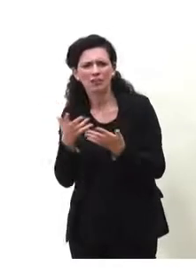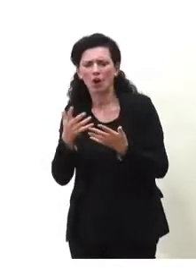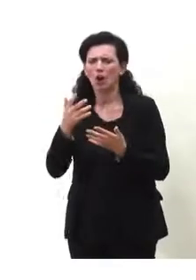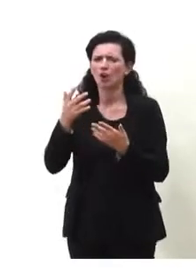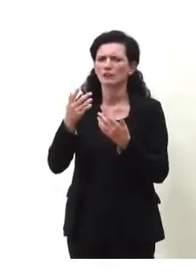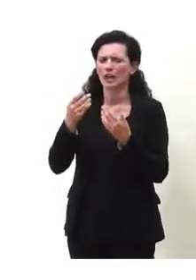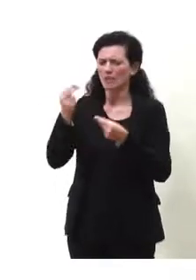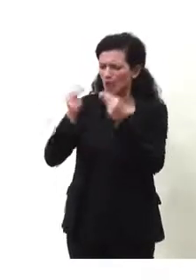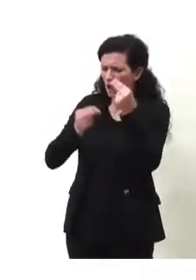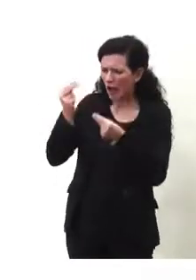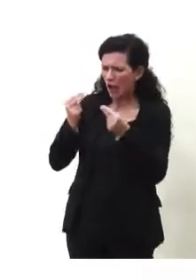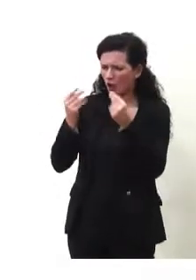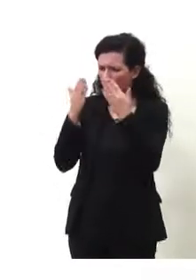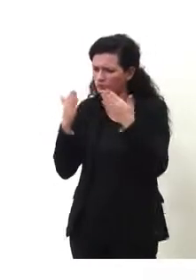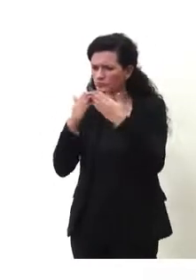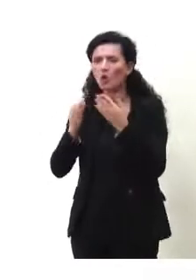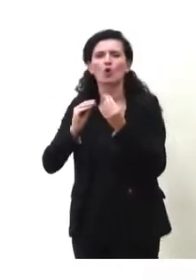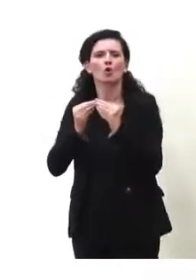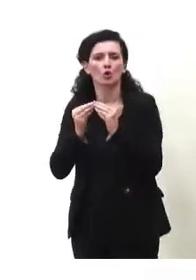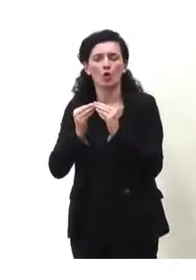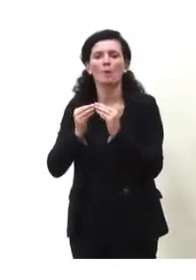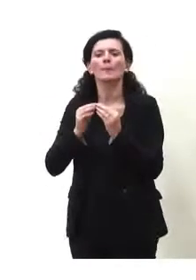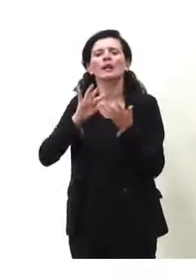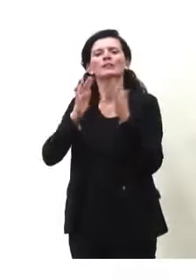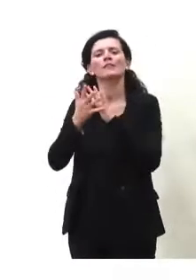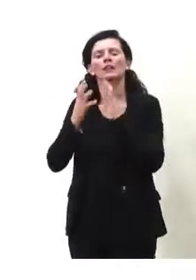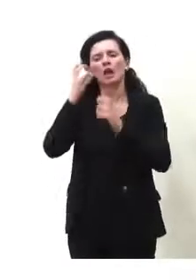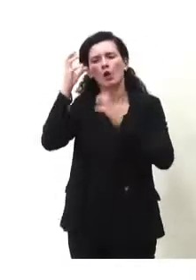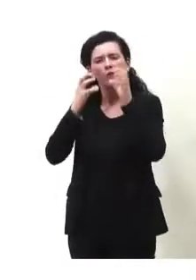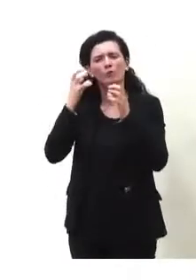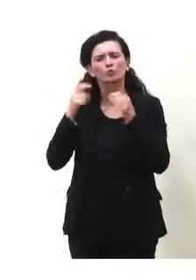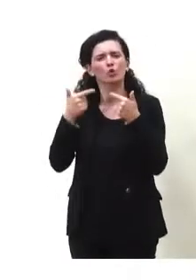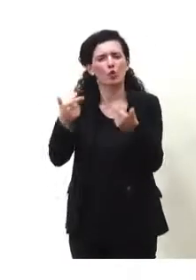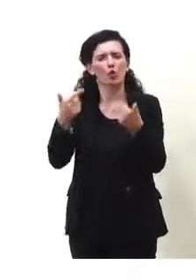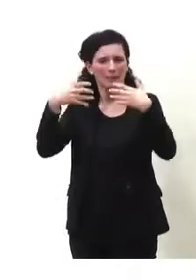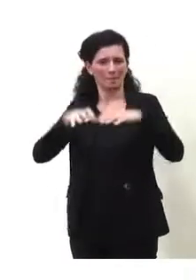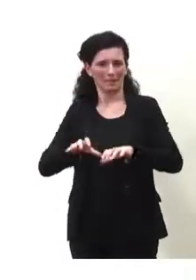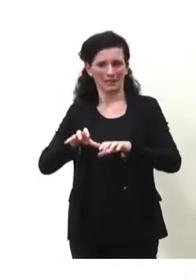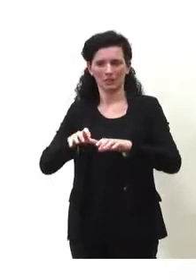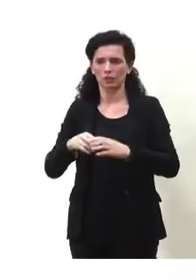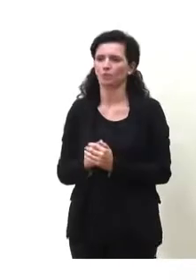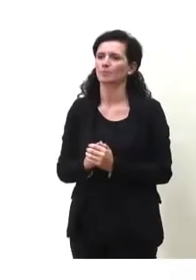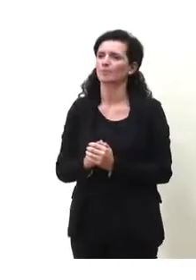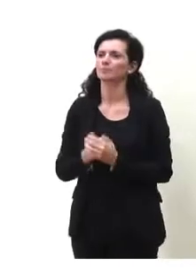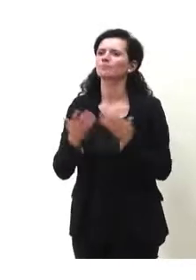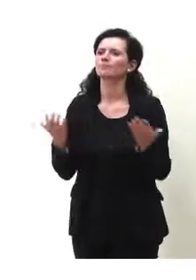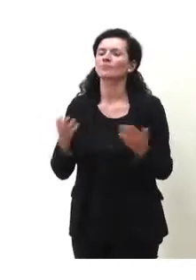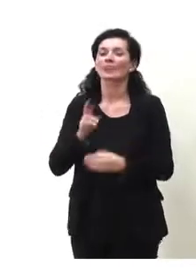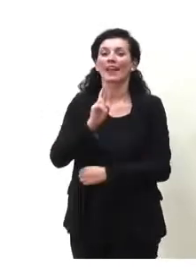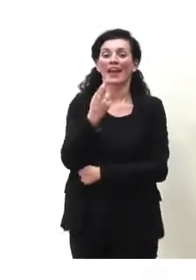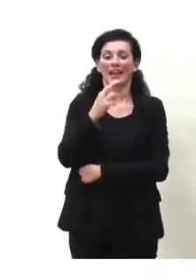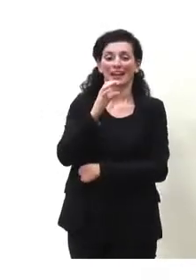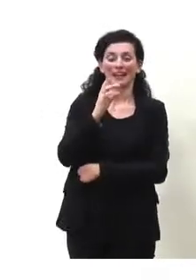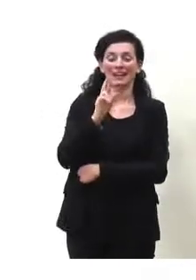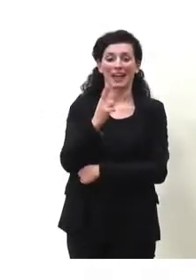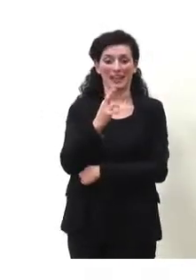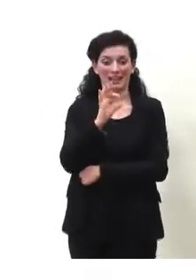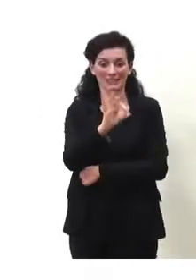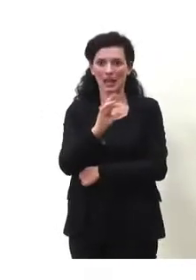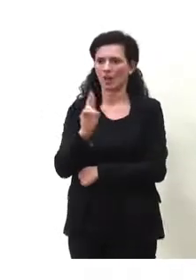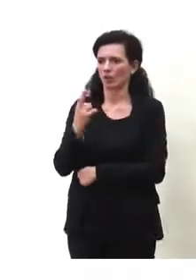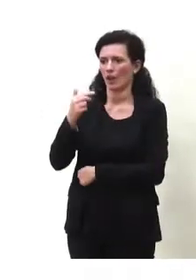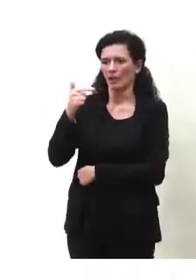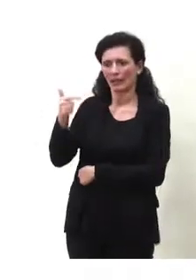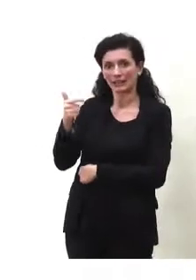chiarire alcuni aspetti e evitare un po' di confusione. Allora, innanzitutto che cos'è R0 o RT